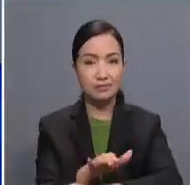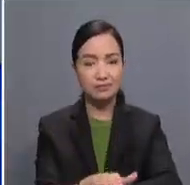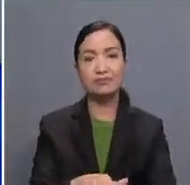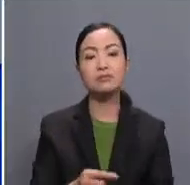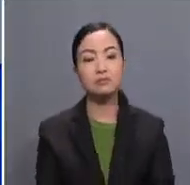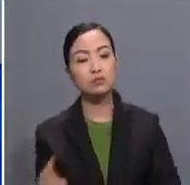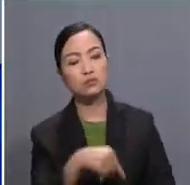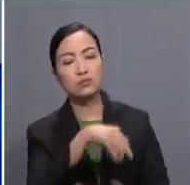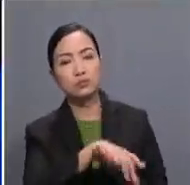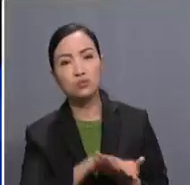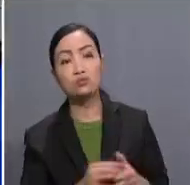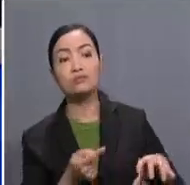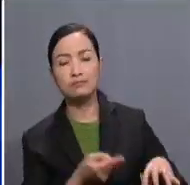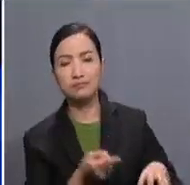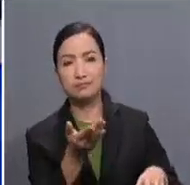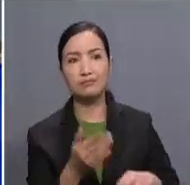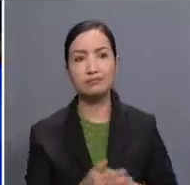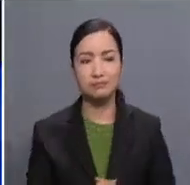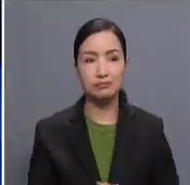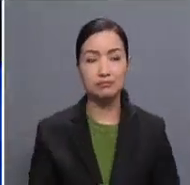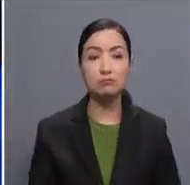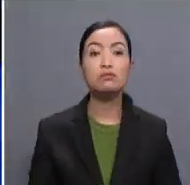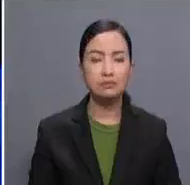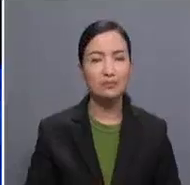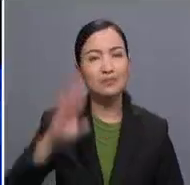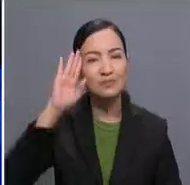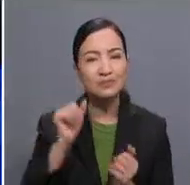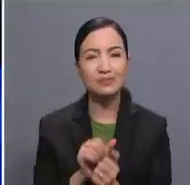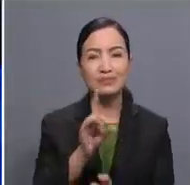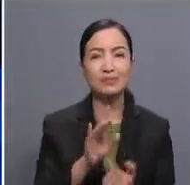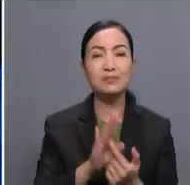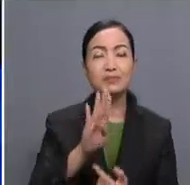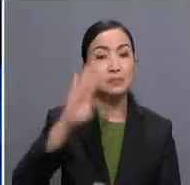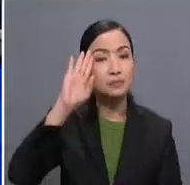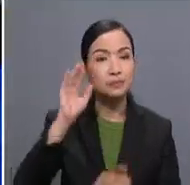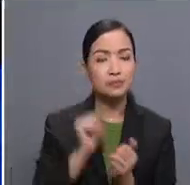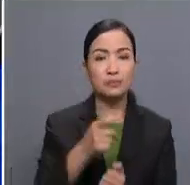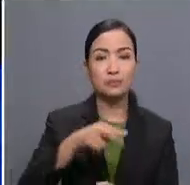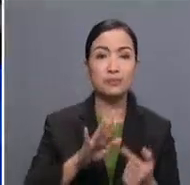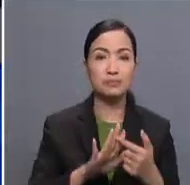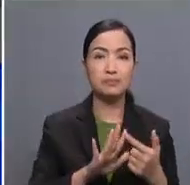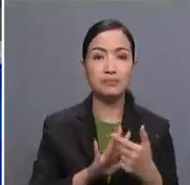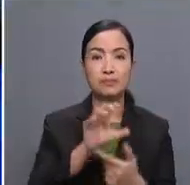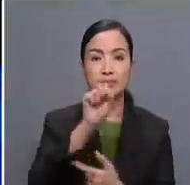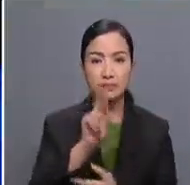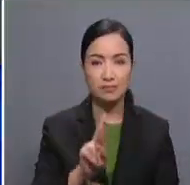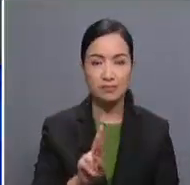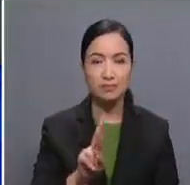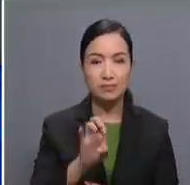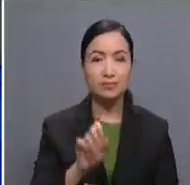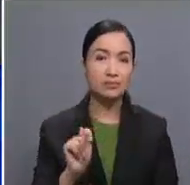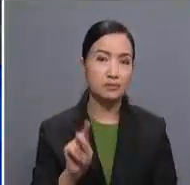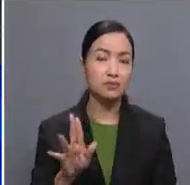โรงเรียนโรจนวิทย์มาลาเบียงนะคะคุณพี่ท่านนี้ค่ะคือดาบตำรวจประเสริฐรุ่งเรืองผบ.หมู่ช่วยงานจราจร